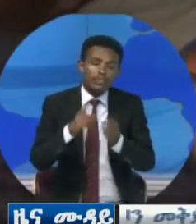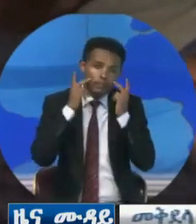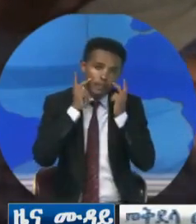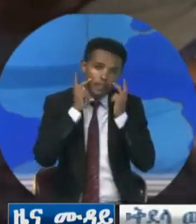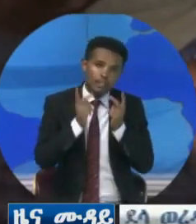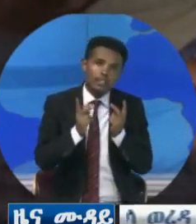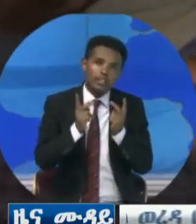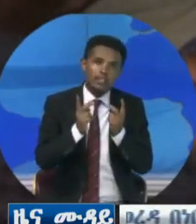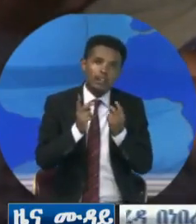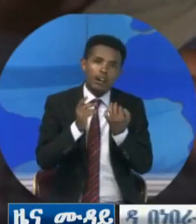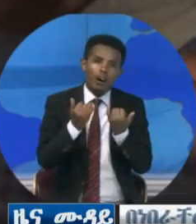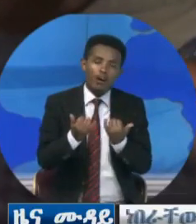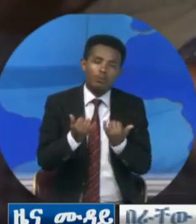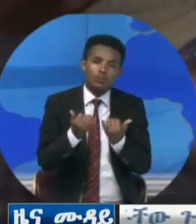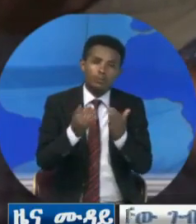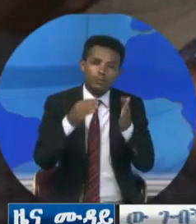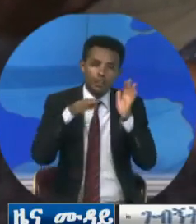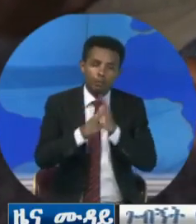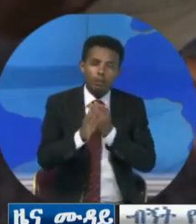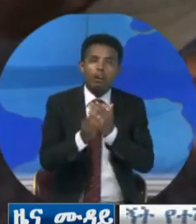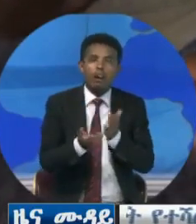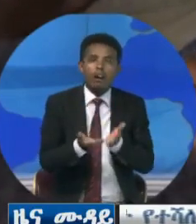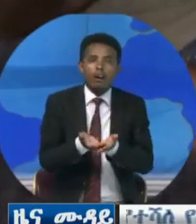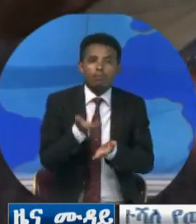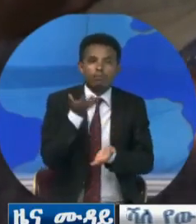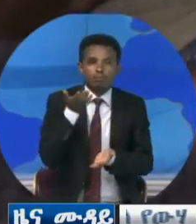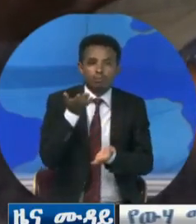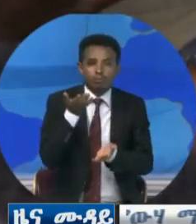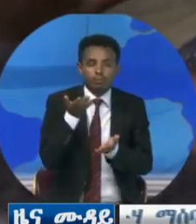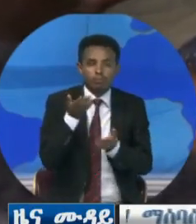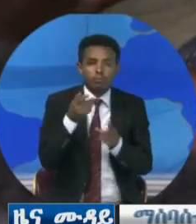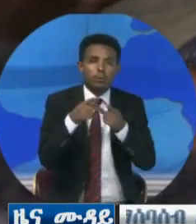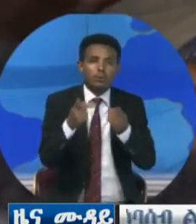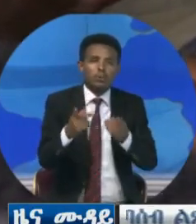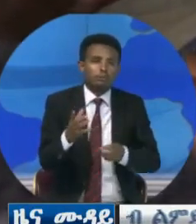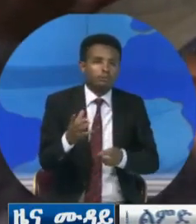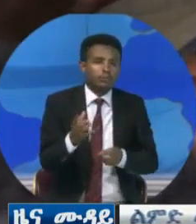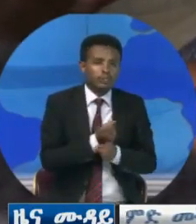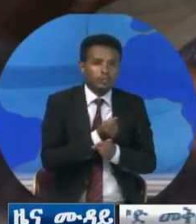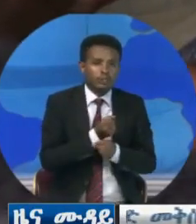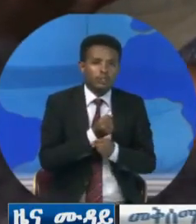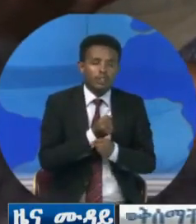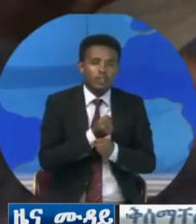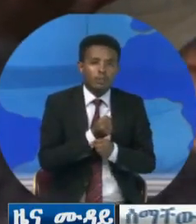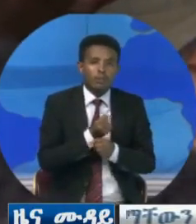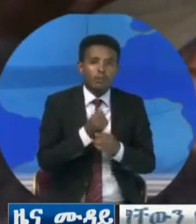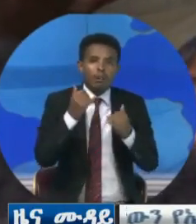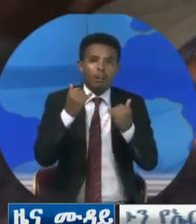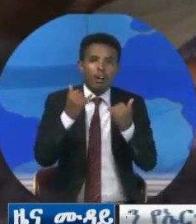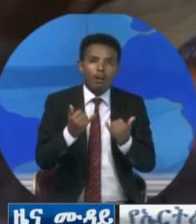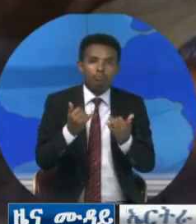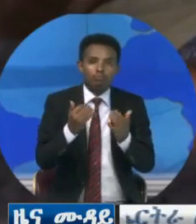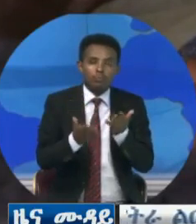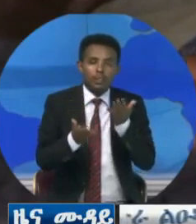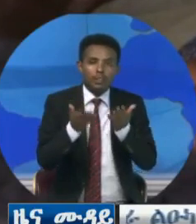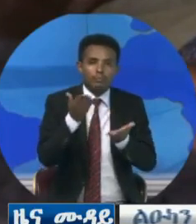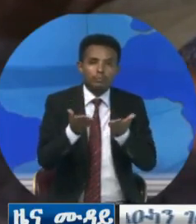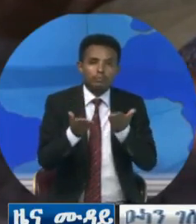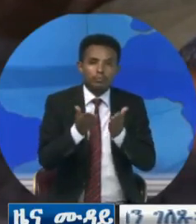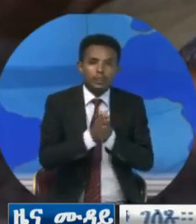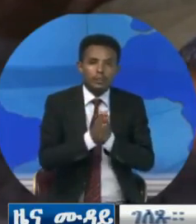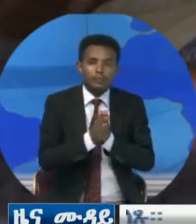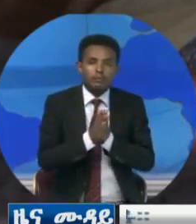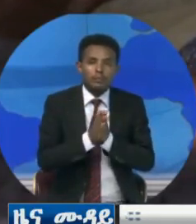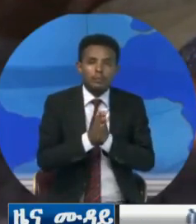ስንመለከት ሚገው ባለሀብቶች መሃል ከተማ ላይ ቦታ እየተረከቡ ነው ምናልባት ውሻ ከሄደ